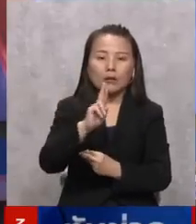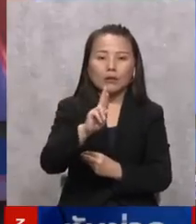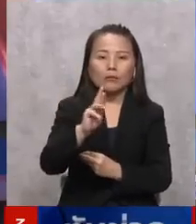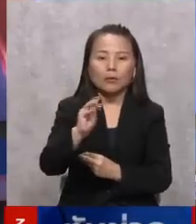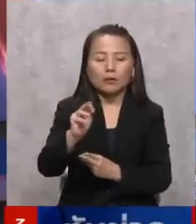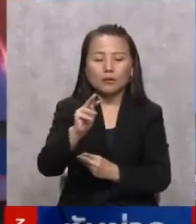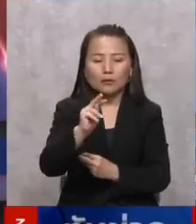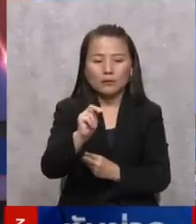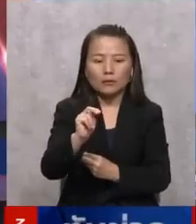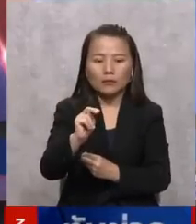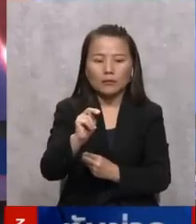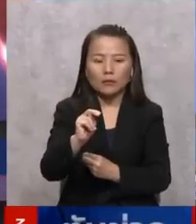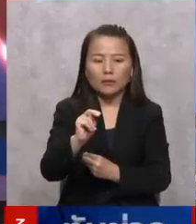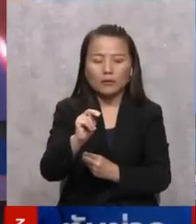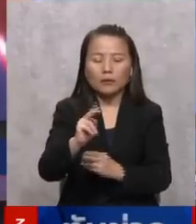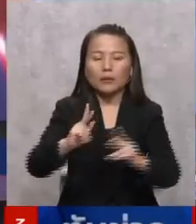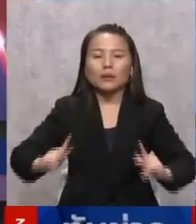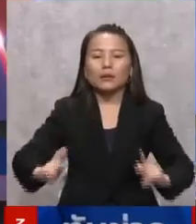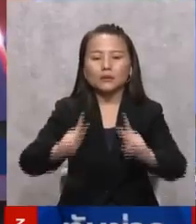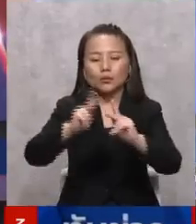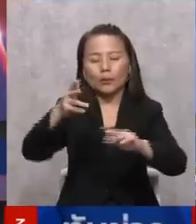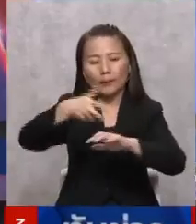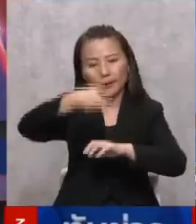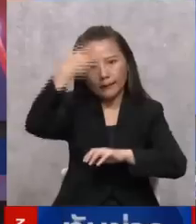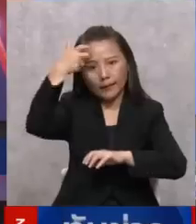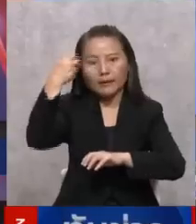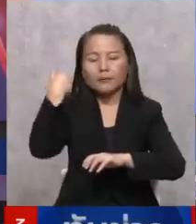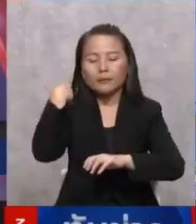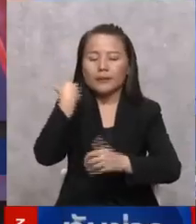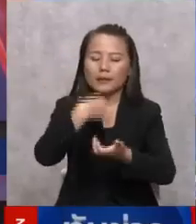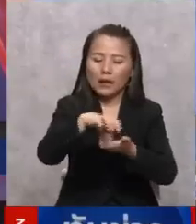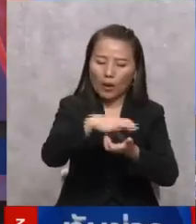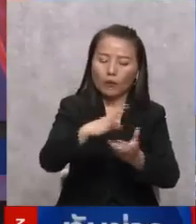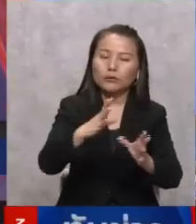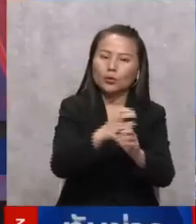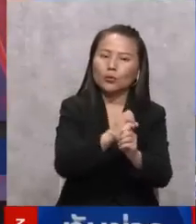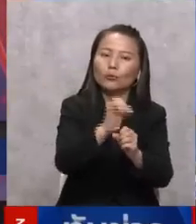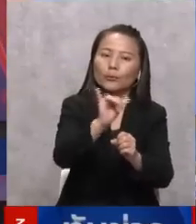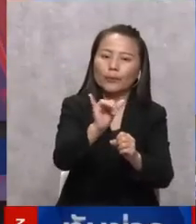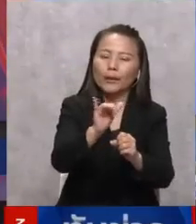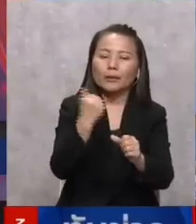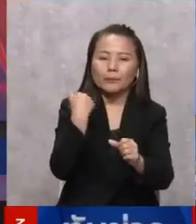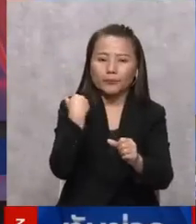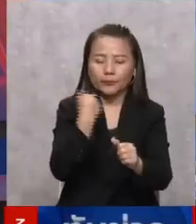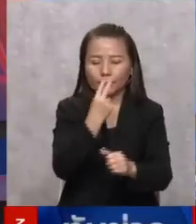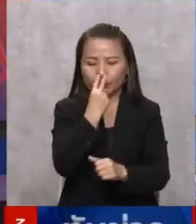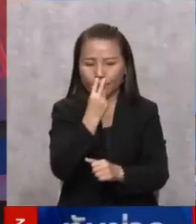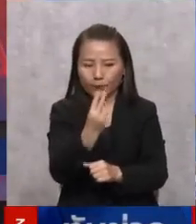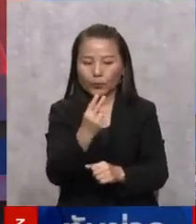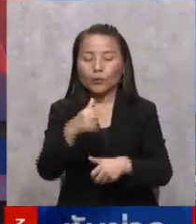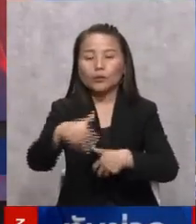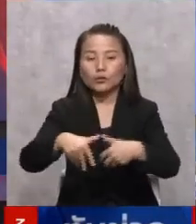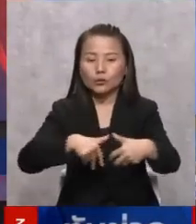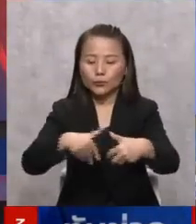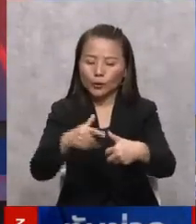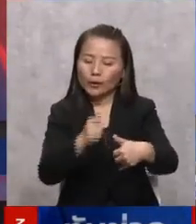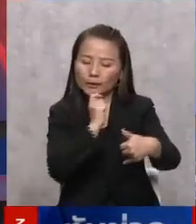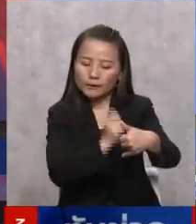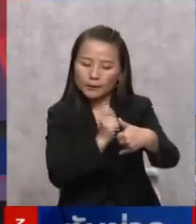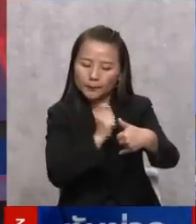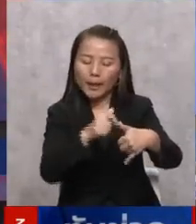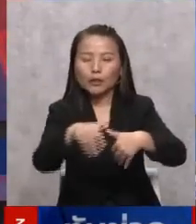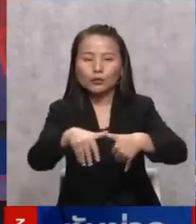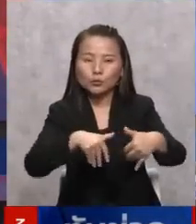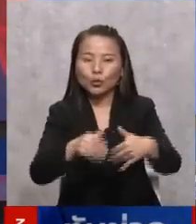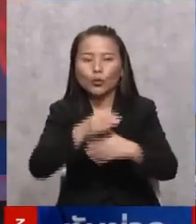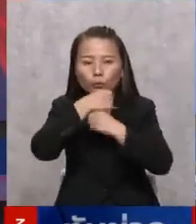กระทรวงมหาดไทยคุณอนุพงษ์เผ่าจินดานะคะออกมาชี้แจงว่าเรื่องนี้ยังไม่ได้ข้อยุติก็ตามทีจะพาไปลงพื้นที่นะคะไปสำรวจความเห็นเหล่าบรรดา